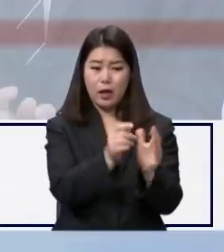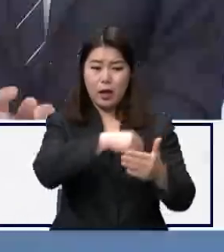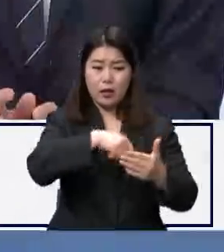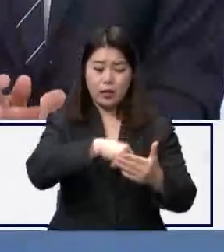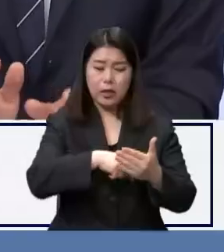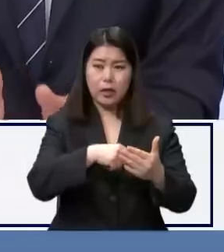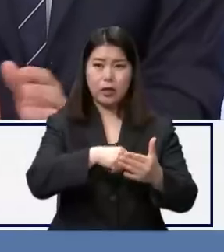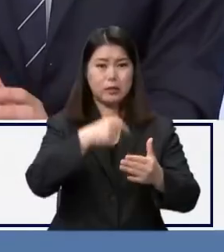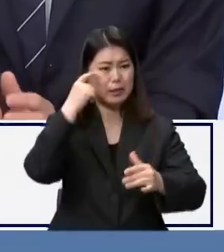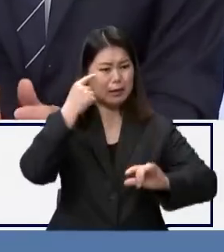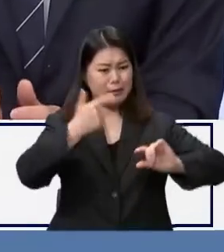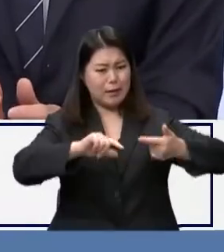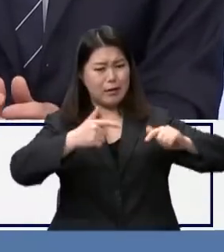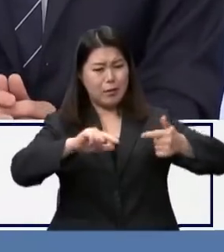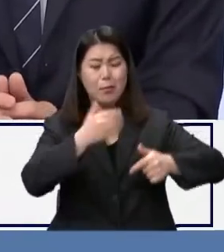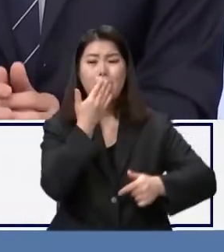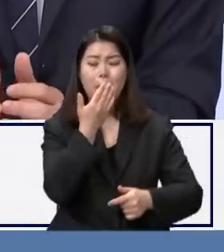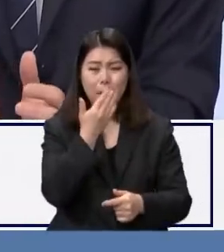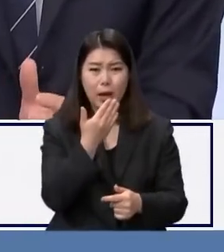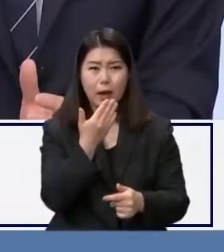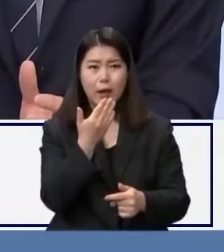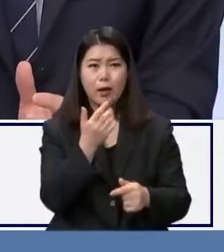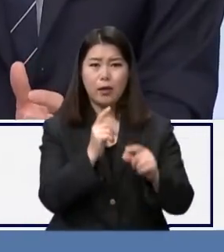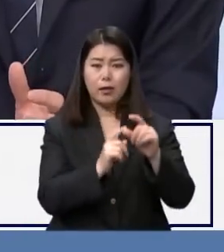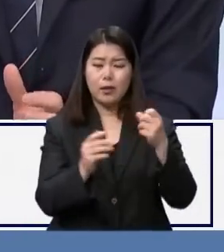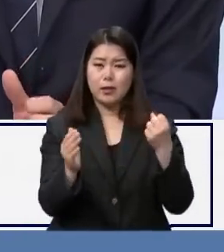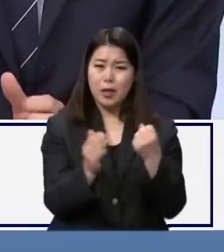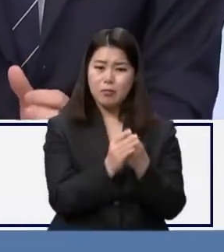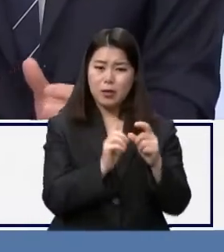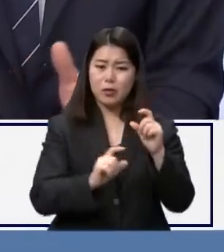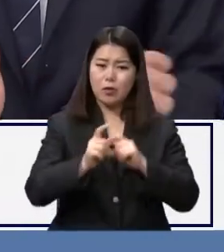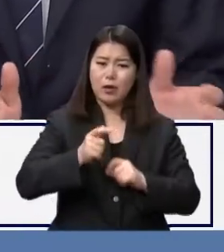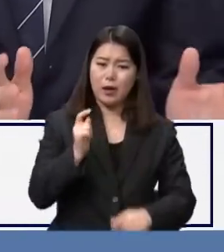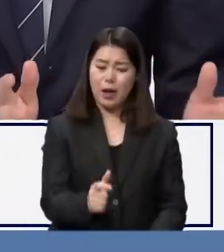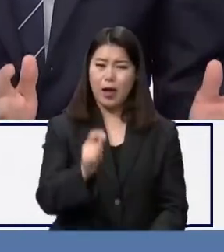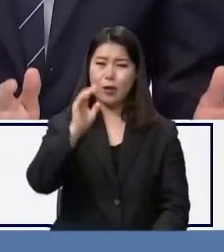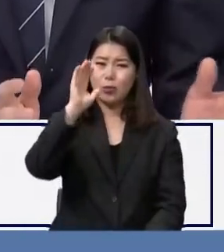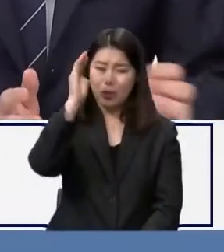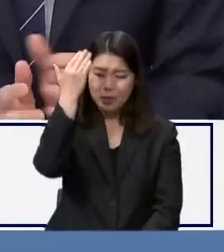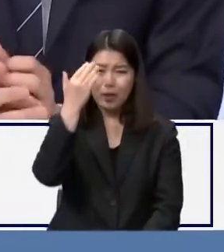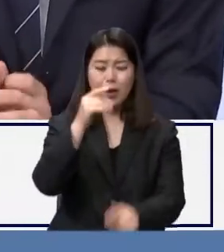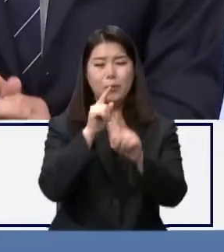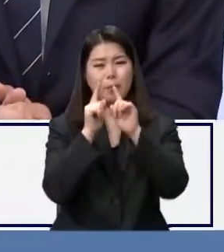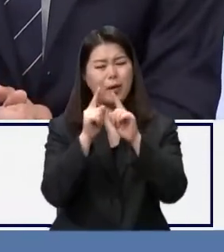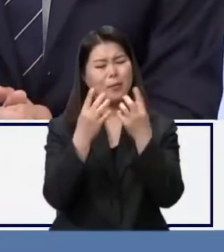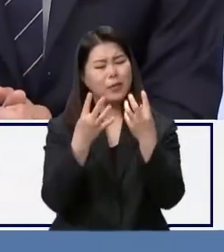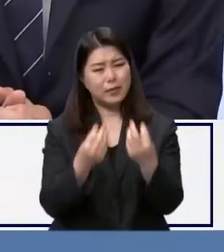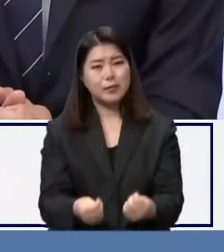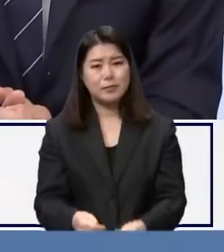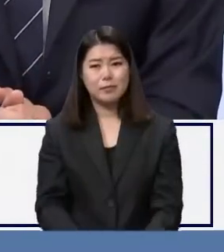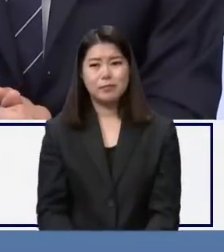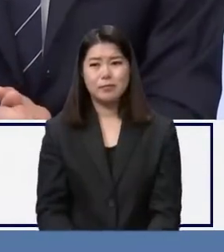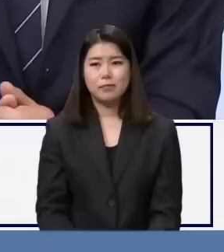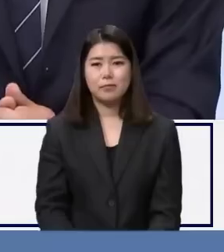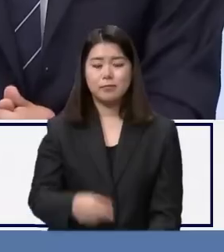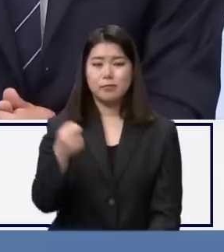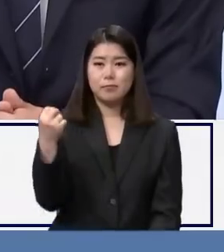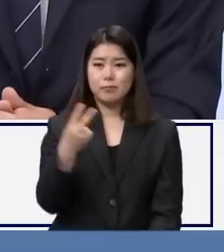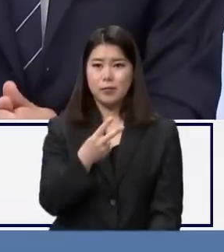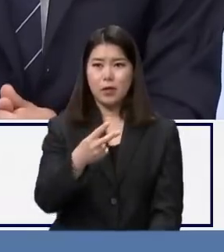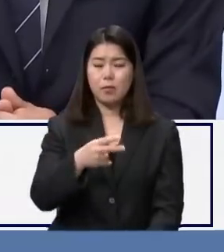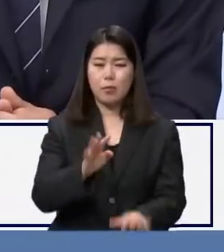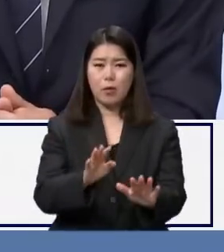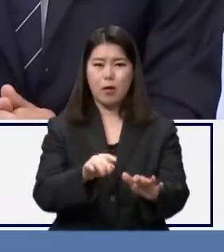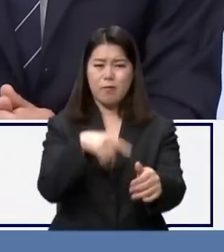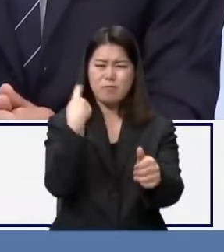있다 그리고 그 다름이 연결되어서 되려 더 단단한 것을 만든다는 이야기를 훨씬 더 많이 하고 있습니다 그리고 어떤 경우에도